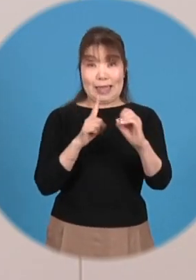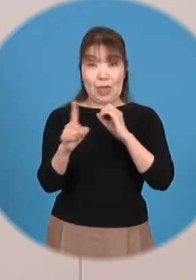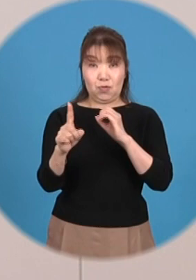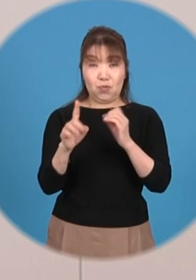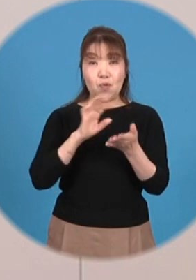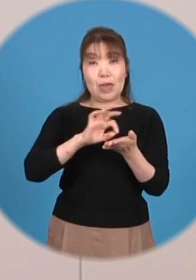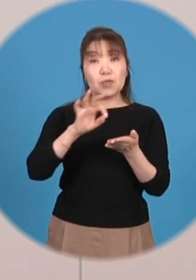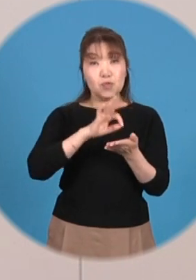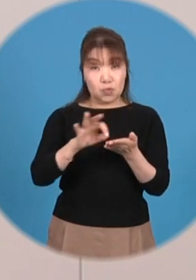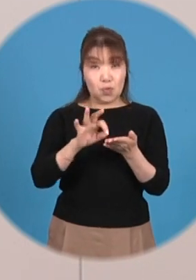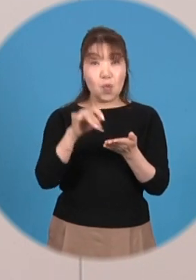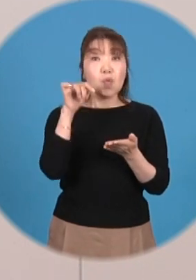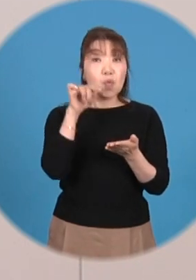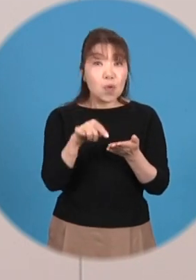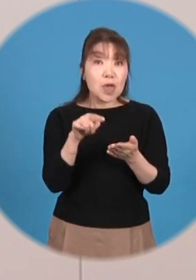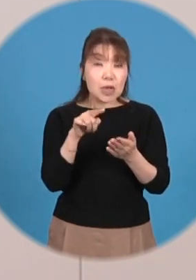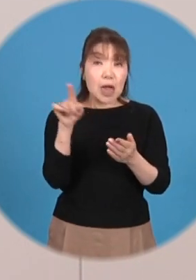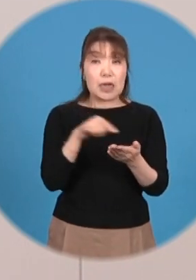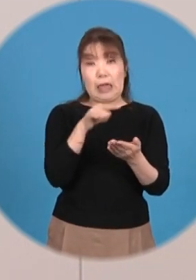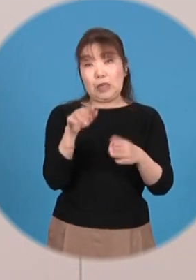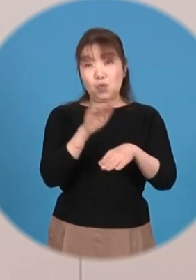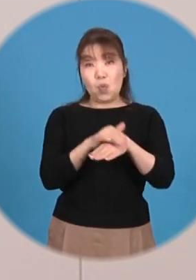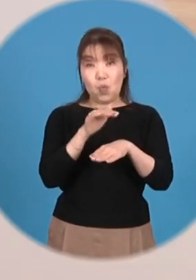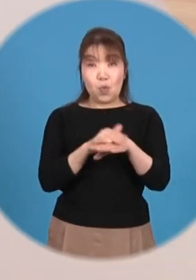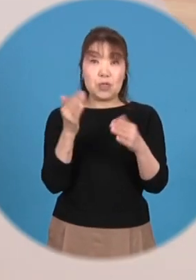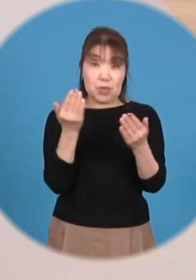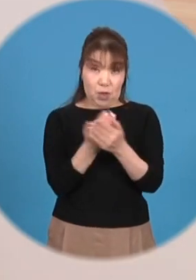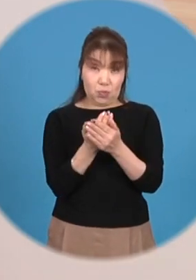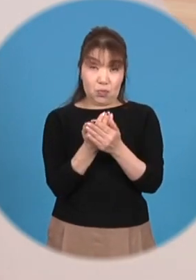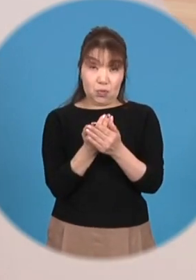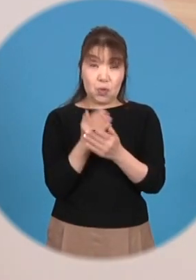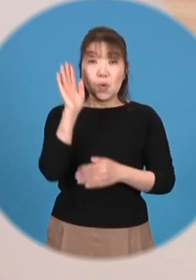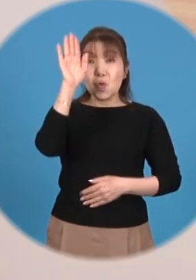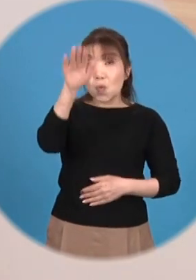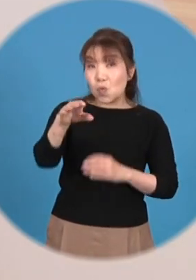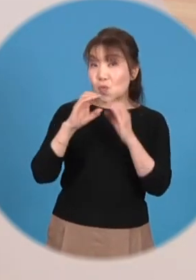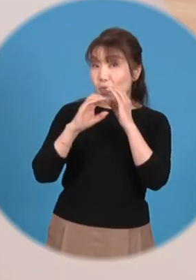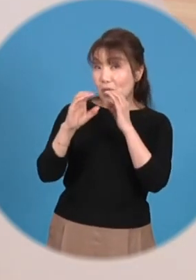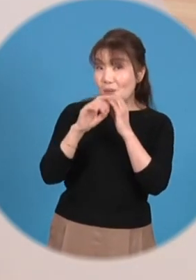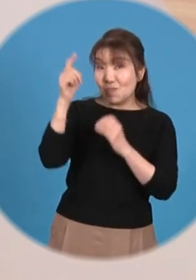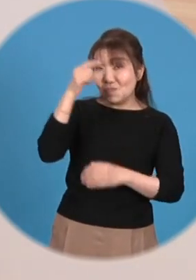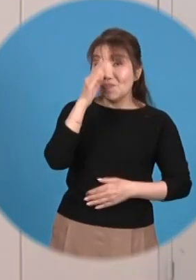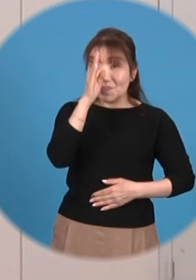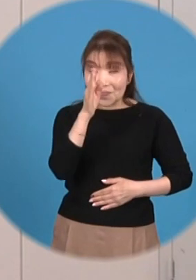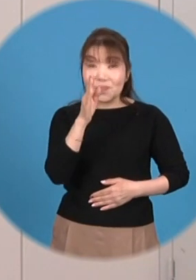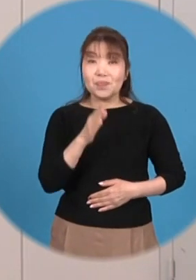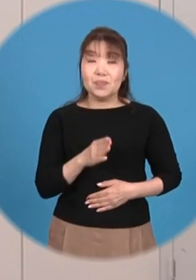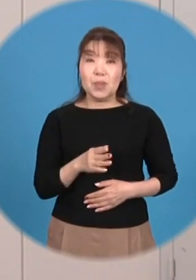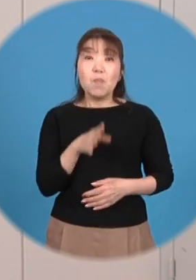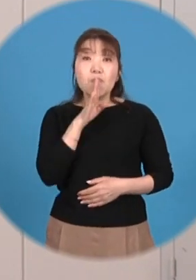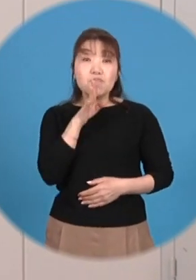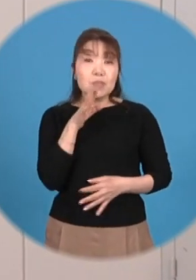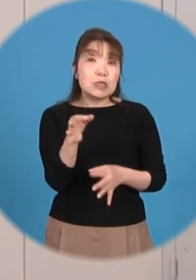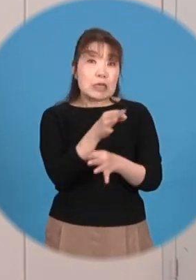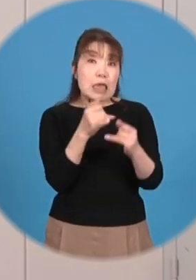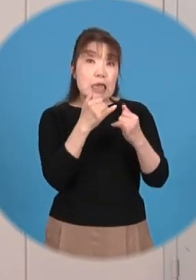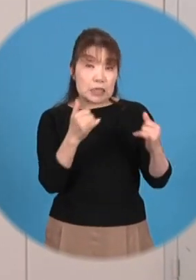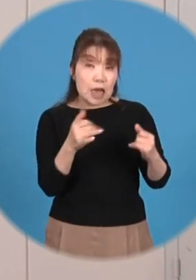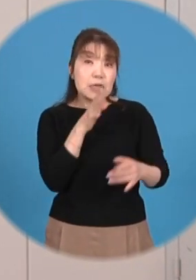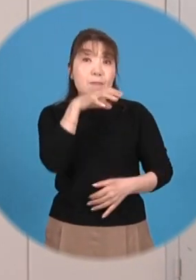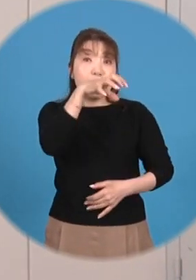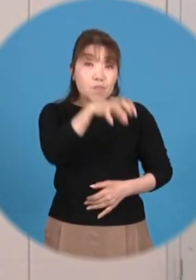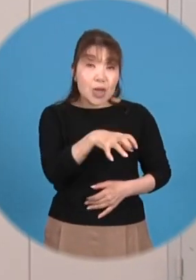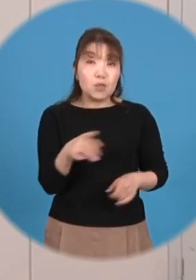と解決手段がないな、こう思っております。 今後の展望をお聞かせください。 経営者の人と現場と一